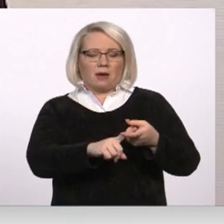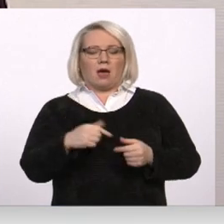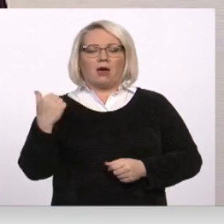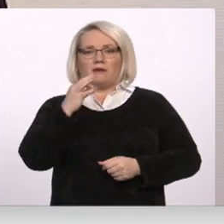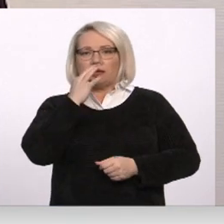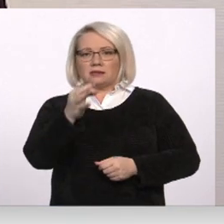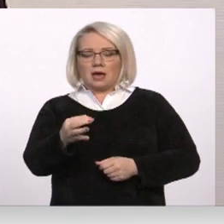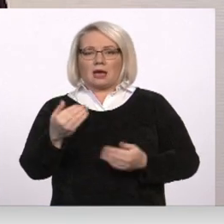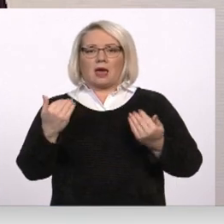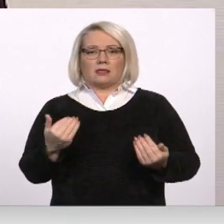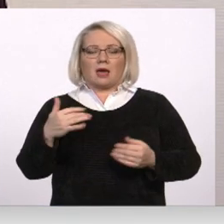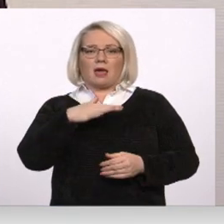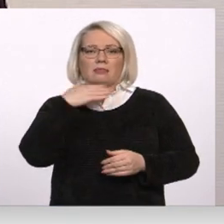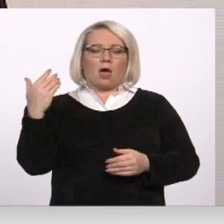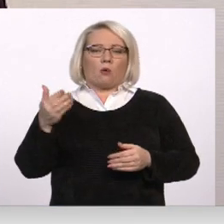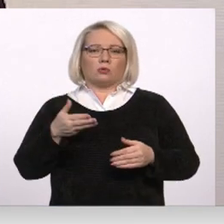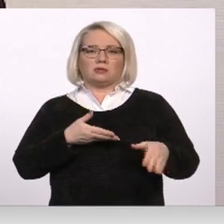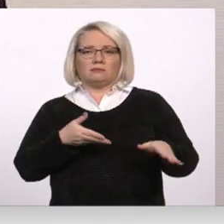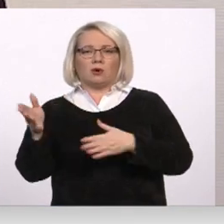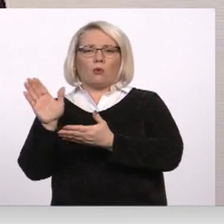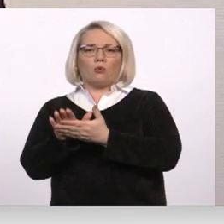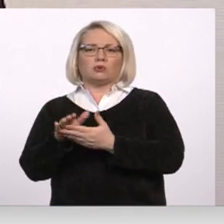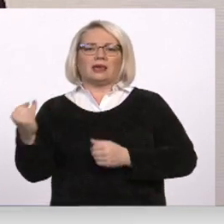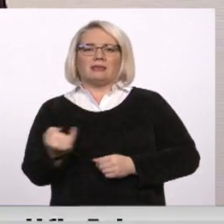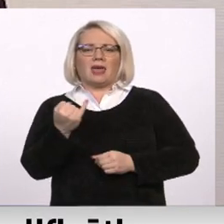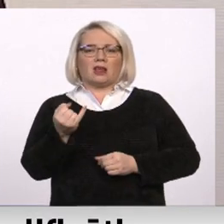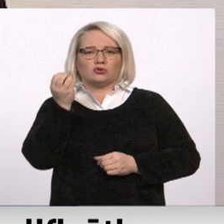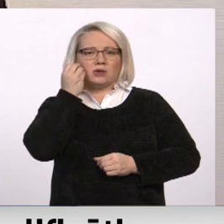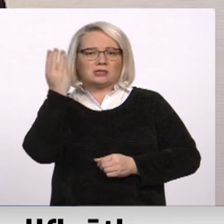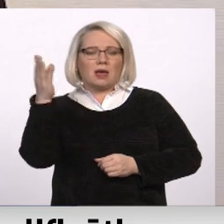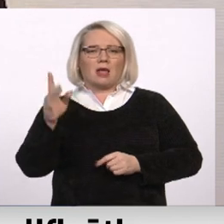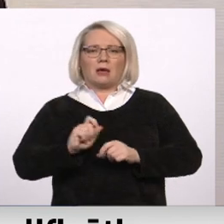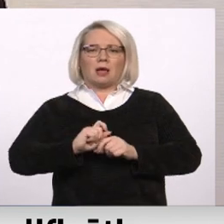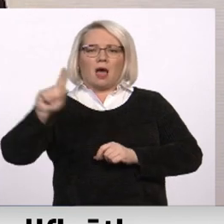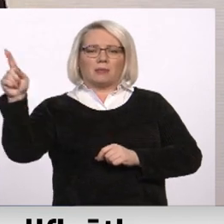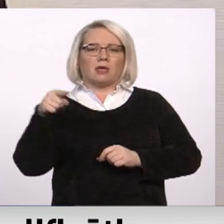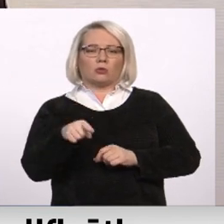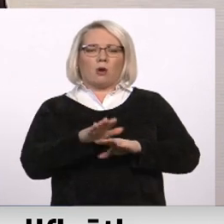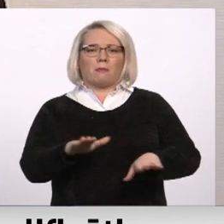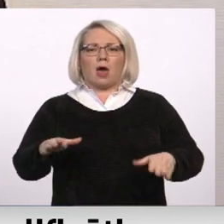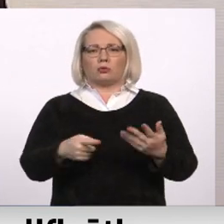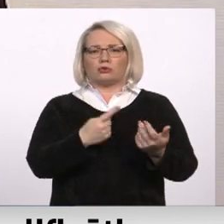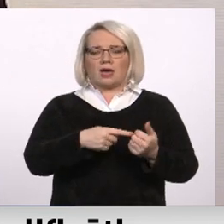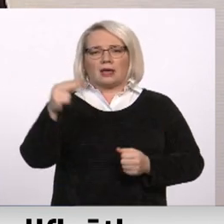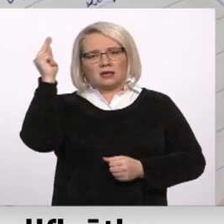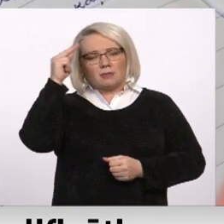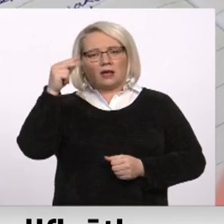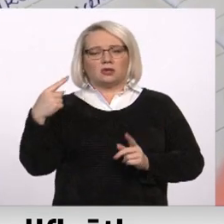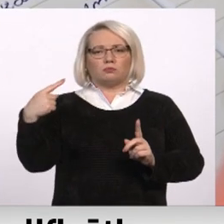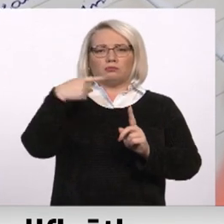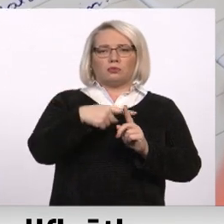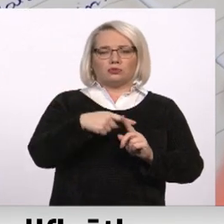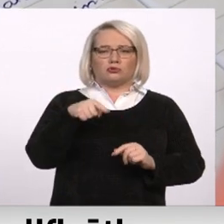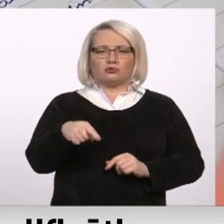dosies tātad interešu izglītībā, lai kāpinātu to bērnu skaitu, kas varbūt mācās šo valodu vēl papildus.